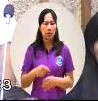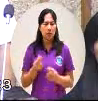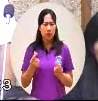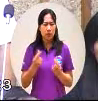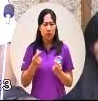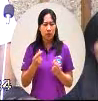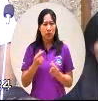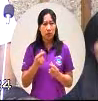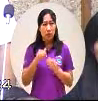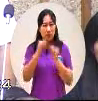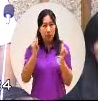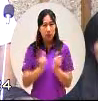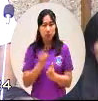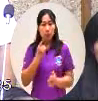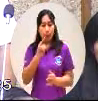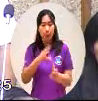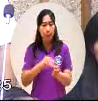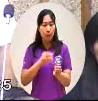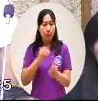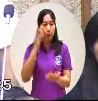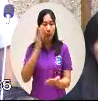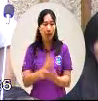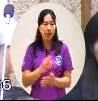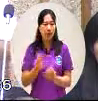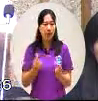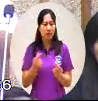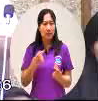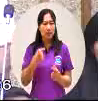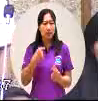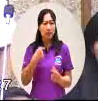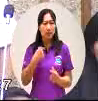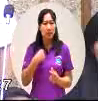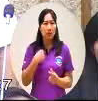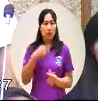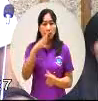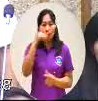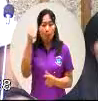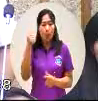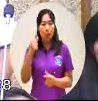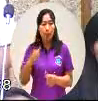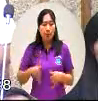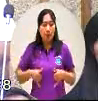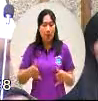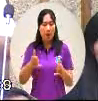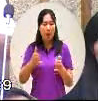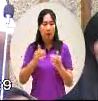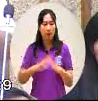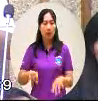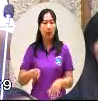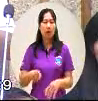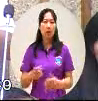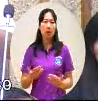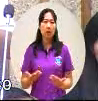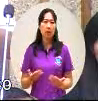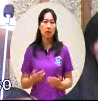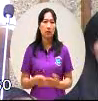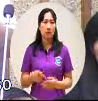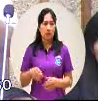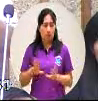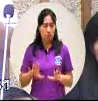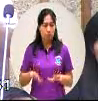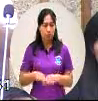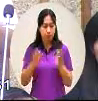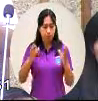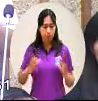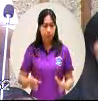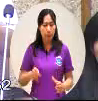本会已经警觉到这样的一个信息，所以我们目前有3个方向来做。 第一个就是我们有开设一个叫做